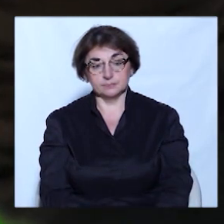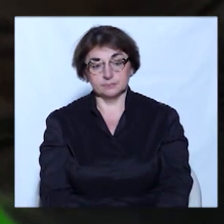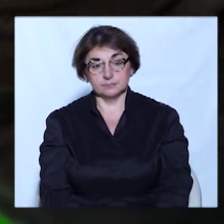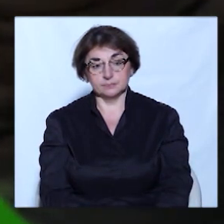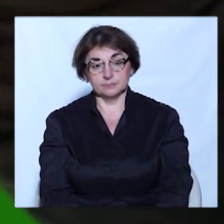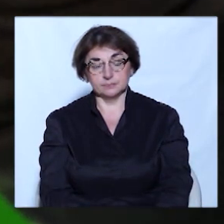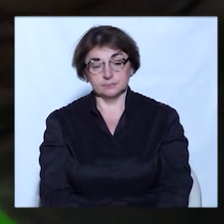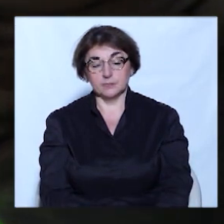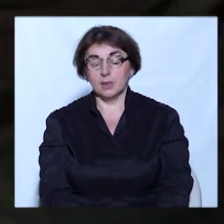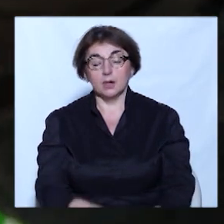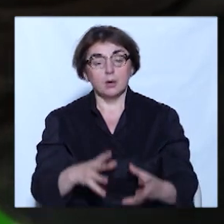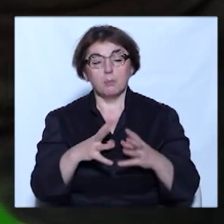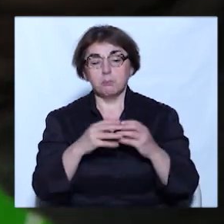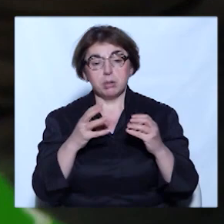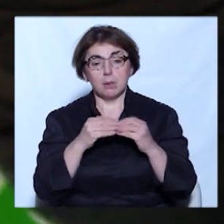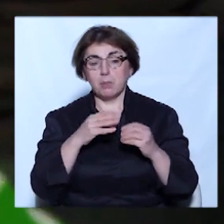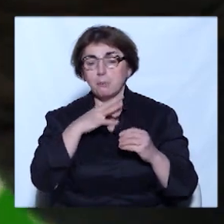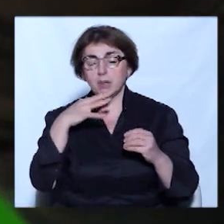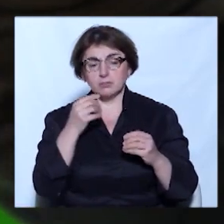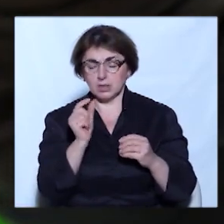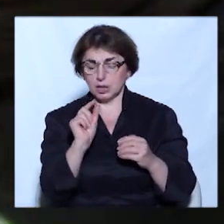ბამბა დაგჭირდებათ მცირე რაოდენობით.